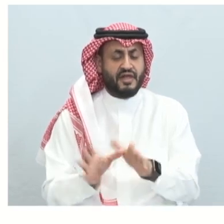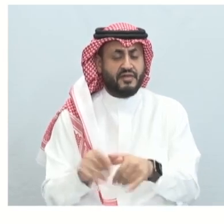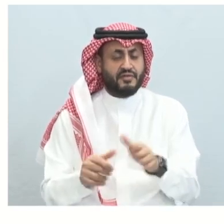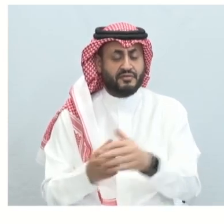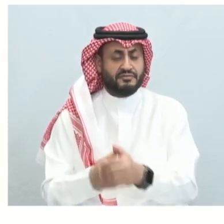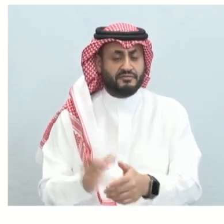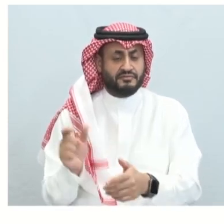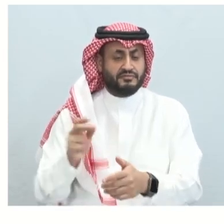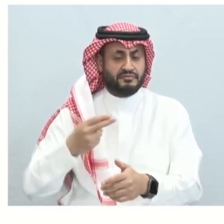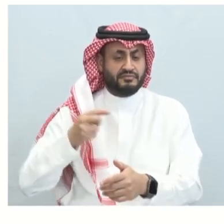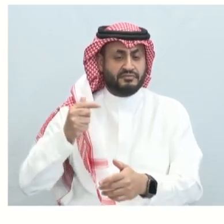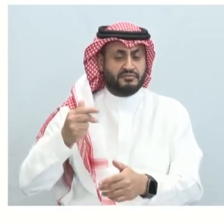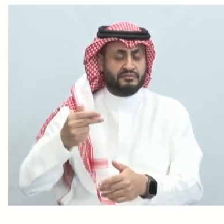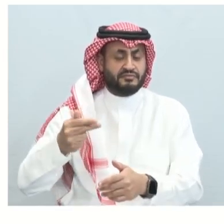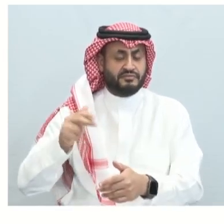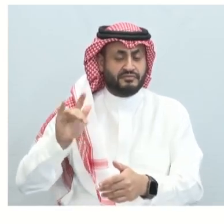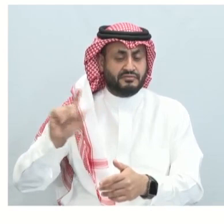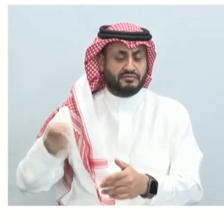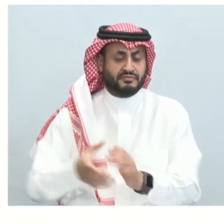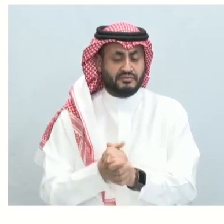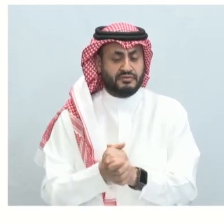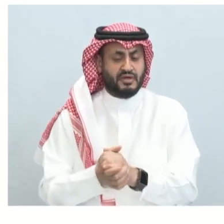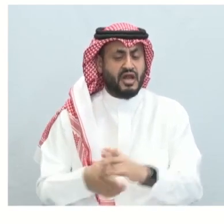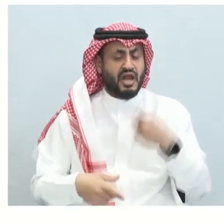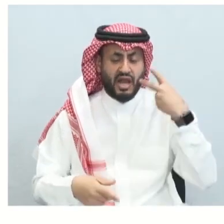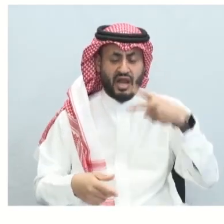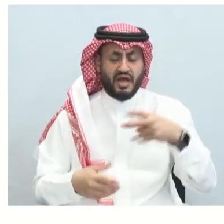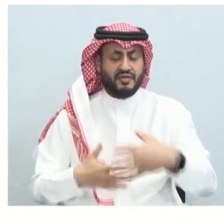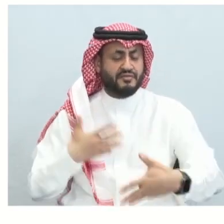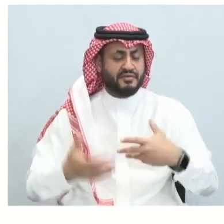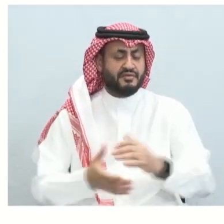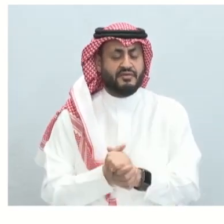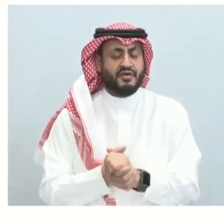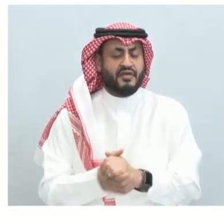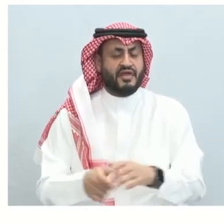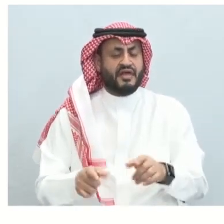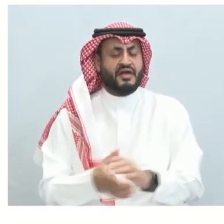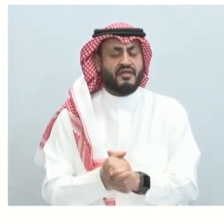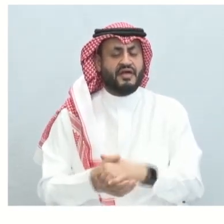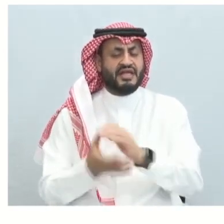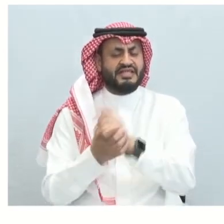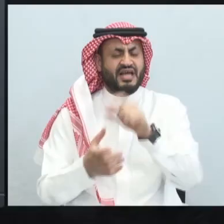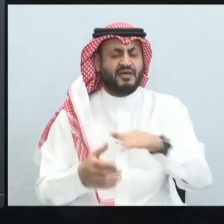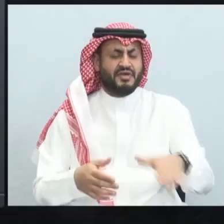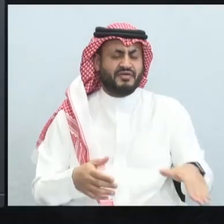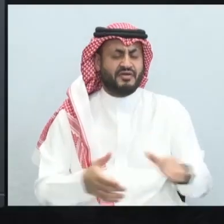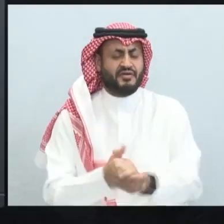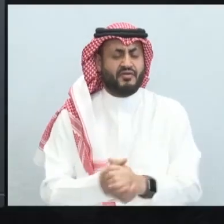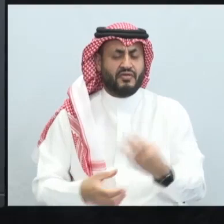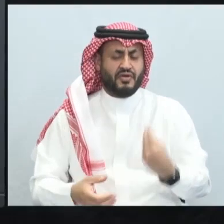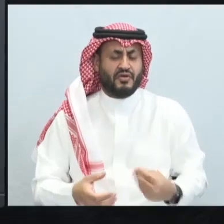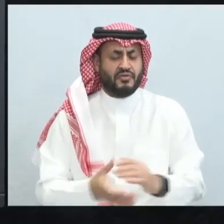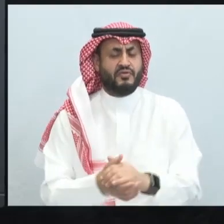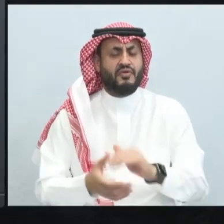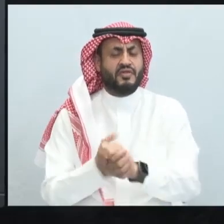فلاحظ معي مزاح النبي صلى الله عليه وسلم مع هذا الصحابي الجليل الصغير ولطفه صلى الله عليه وسلم مع